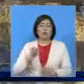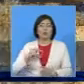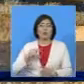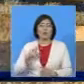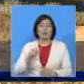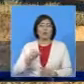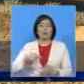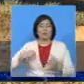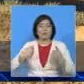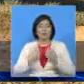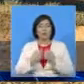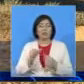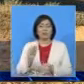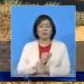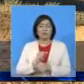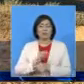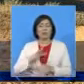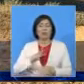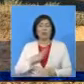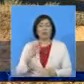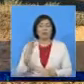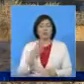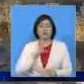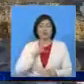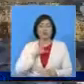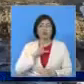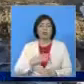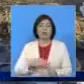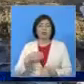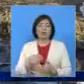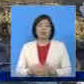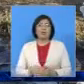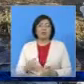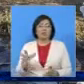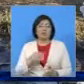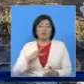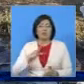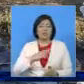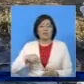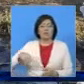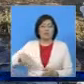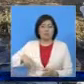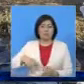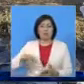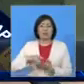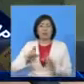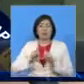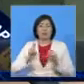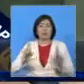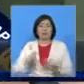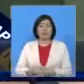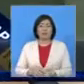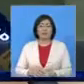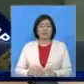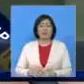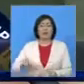разбился автомобиль. В салоне машины находились 4 женщины, включая водителя. И все они директора городских школ.